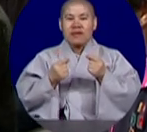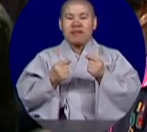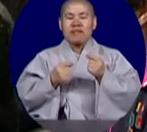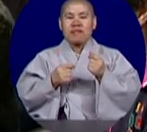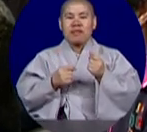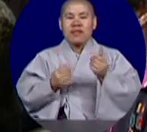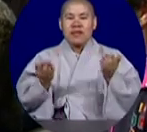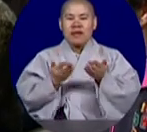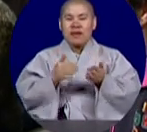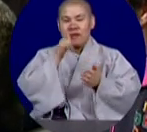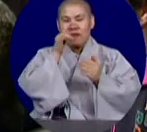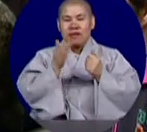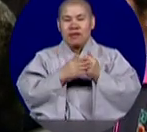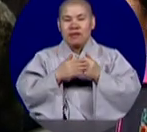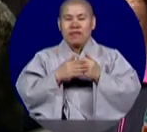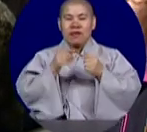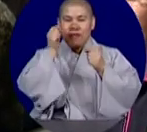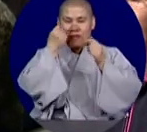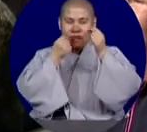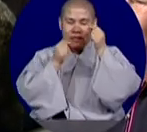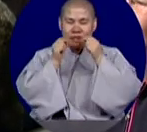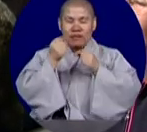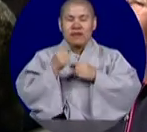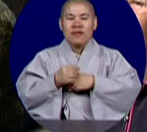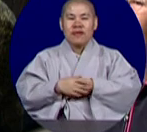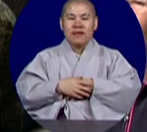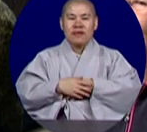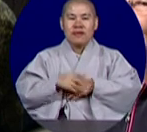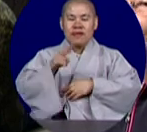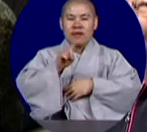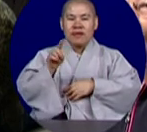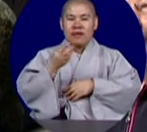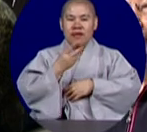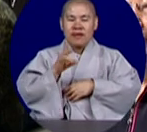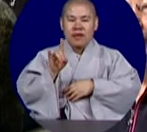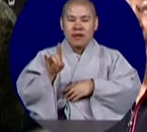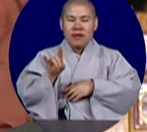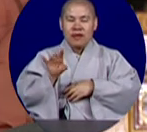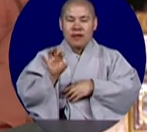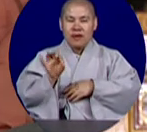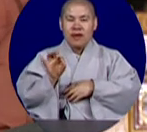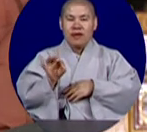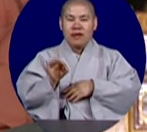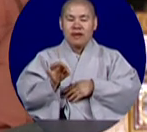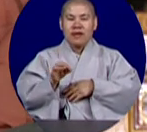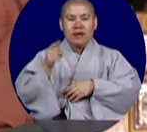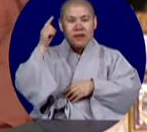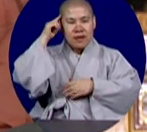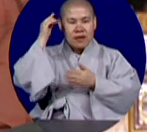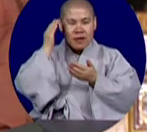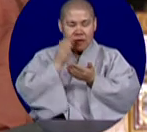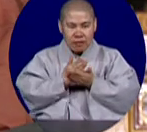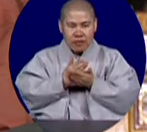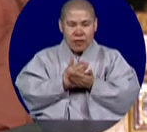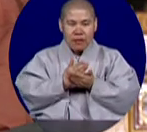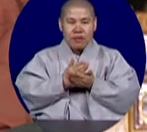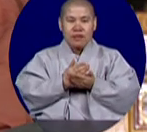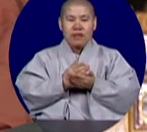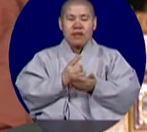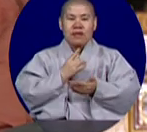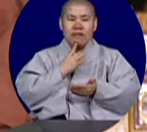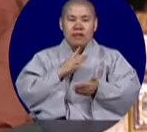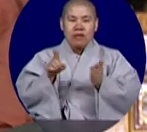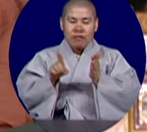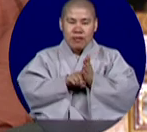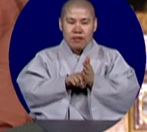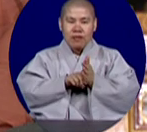그런 거예요. 그러니까 이게 사량이라는 건 절대 건물이 생각하지 말고 오직 믿고